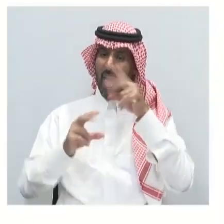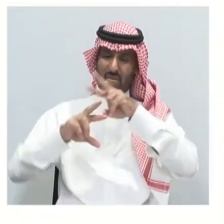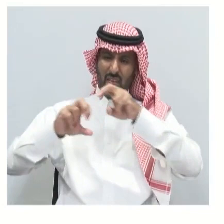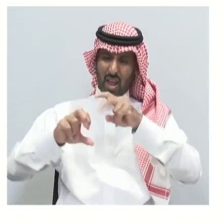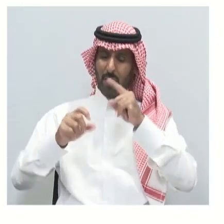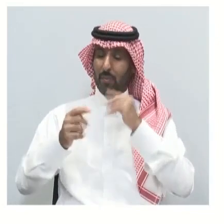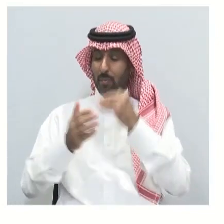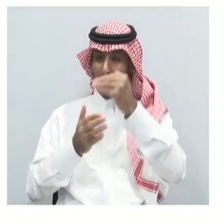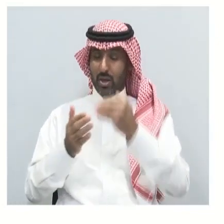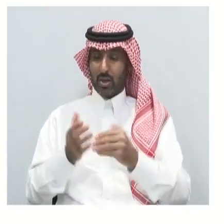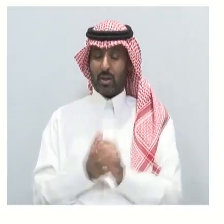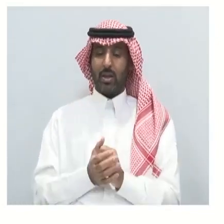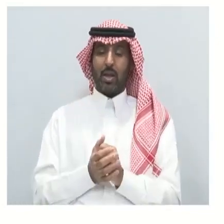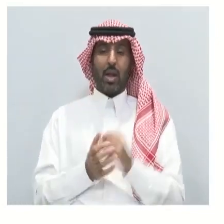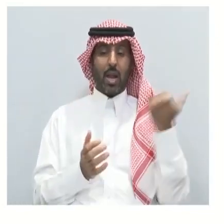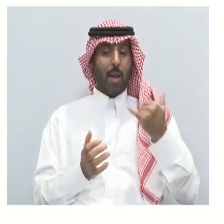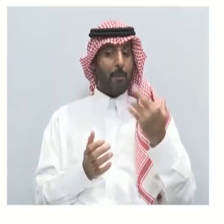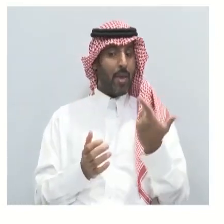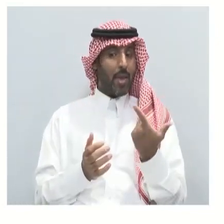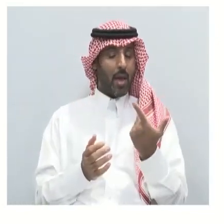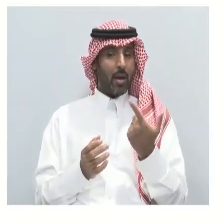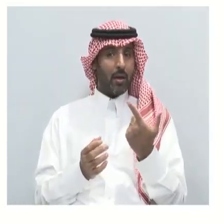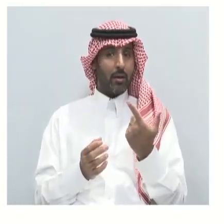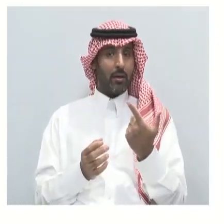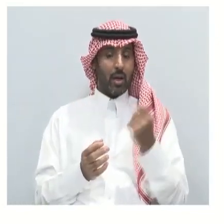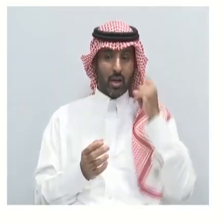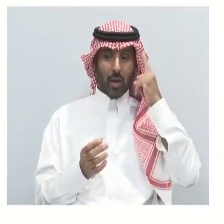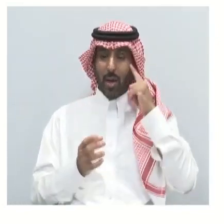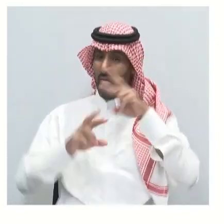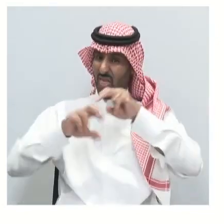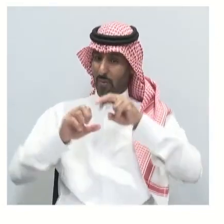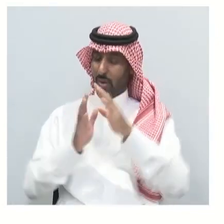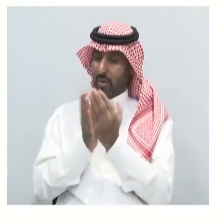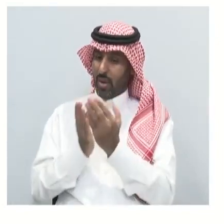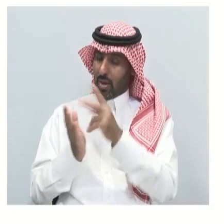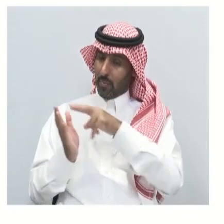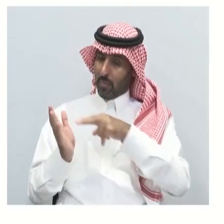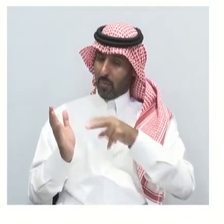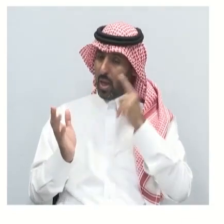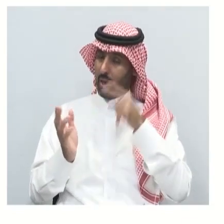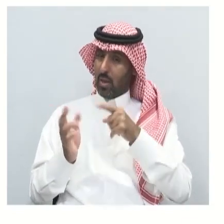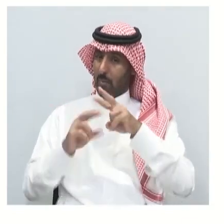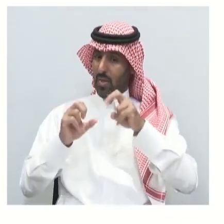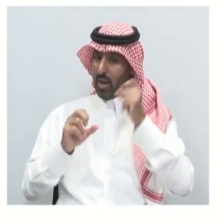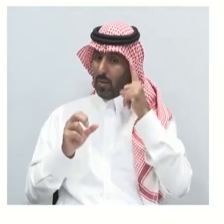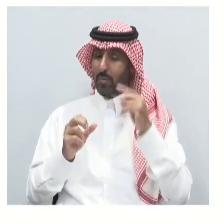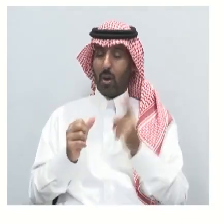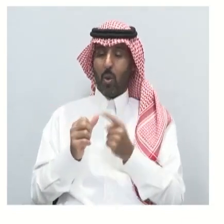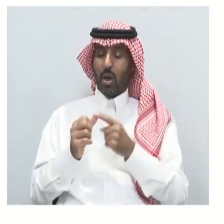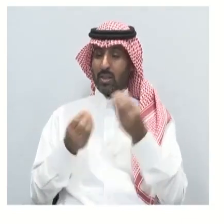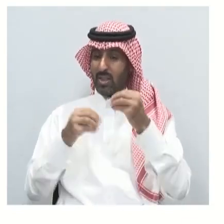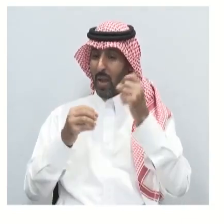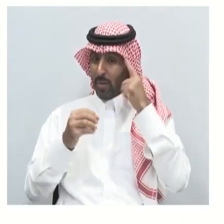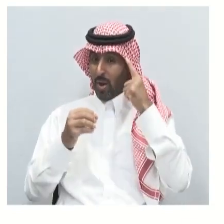تحقيق الاتي يعني ما الاهميه التي يعني ان او تفيدك في من خلال البحث العلمي التنميه